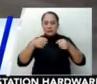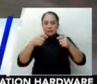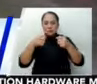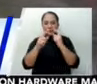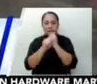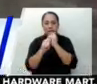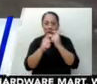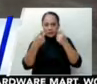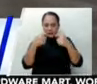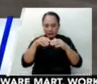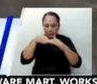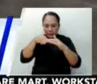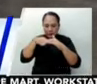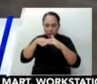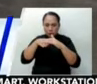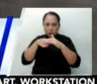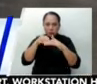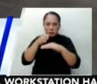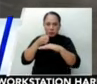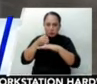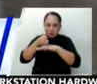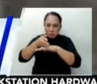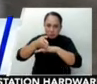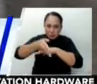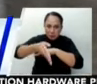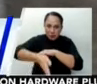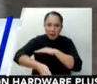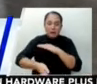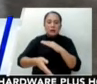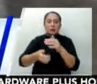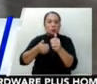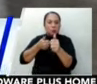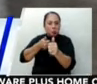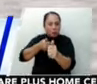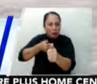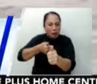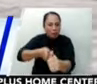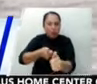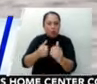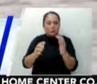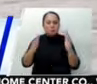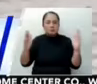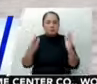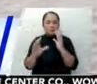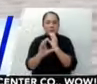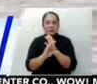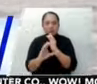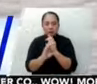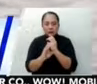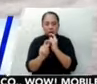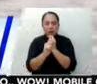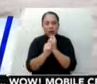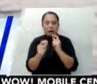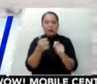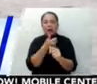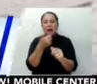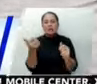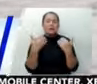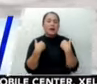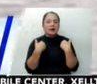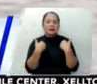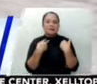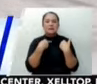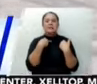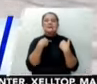sa humuhupa ng baha. Sumunod ang iba pang malalaking sasakyan. May mga nakalusot pero meron ding tumirik sa gitna